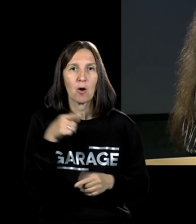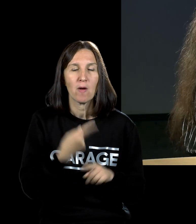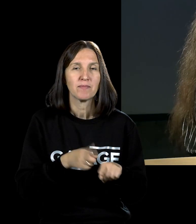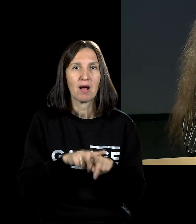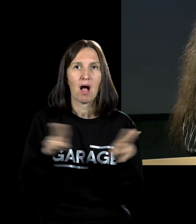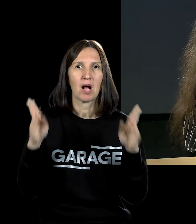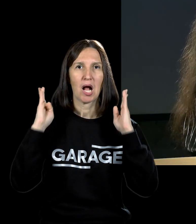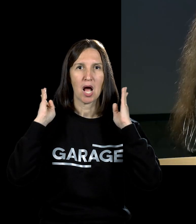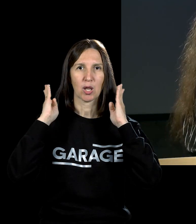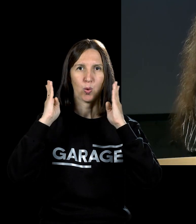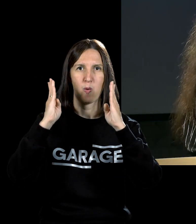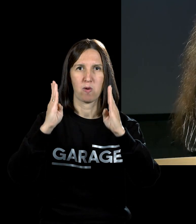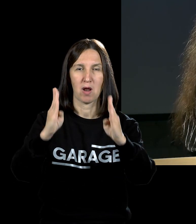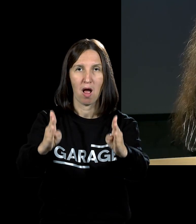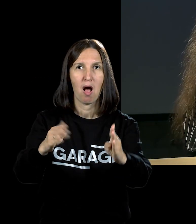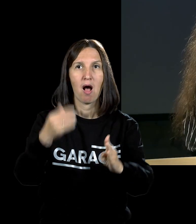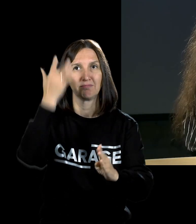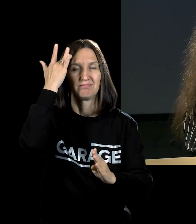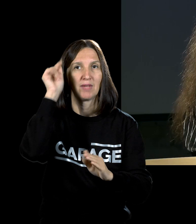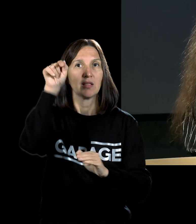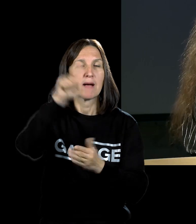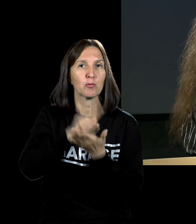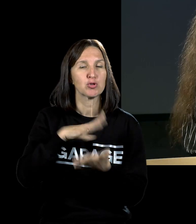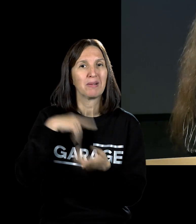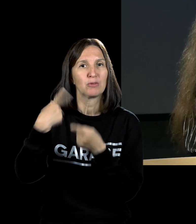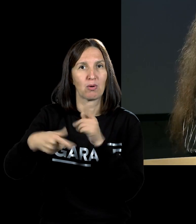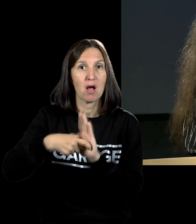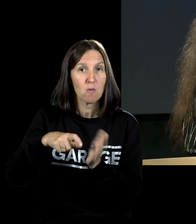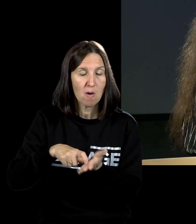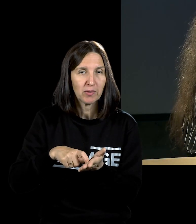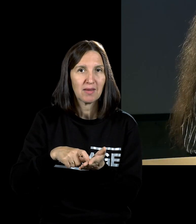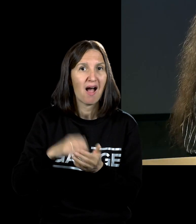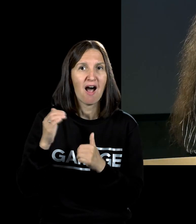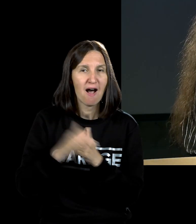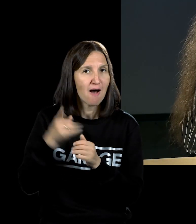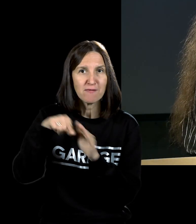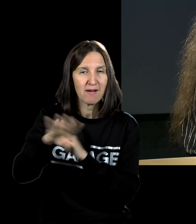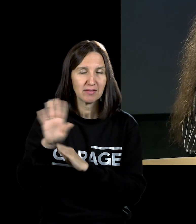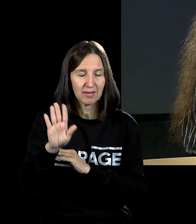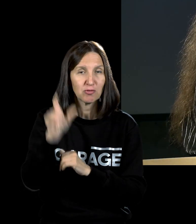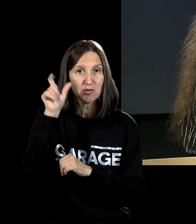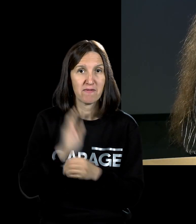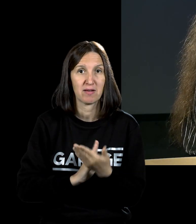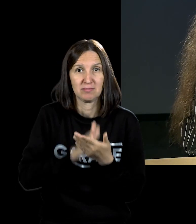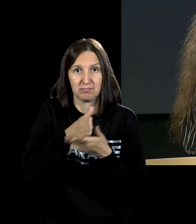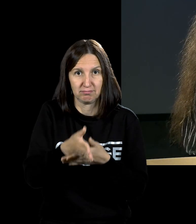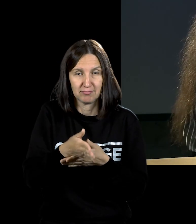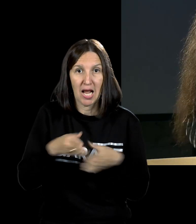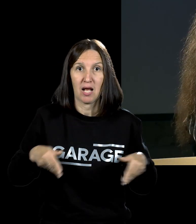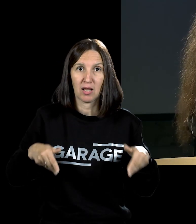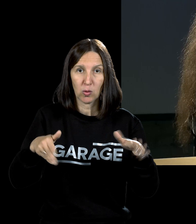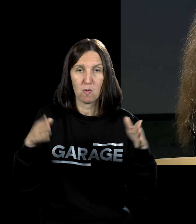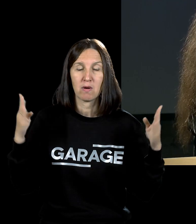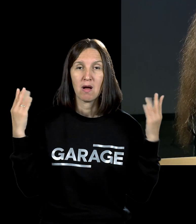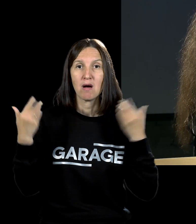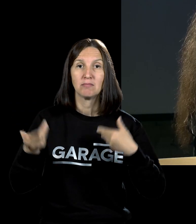коридор, который, по идее, должен вести в другое пространство, в другую комнату, но это ловушка, потому что человек, который заходит в этот коридор,